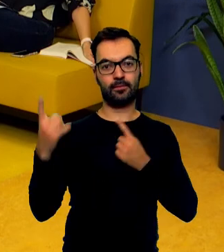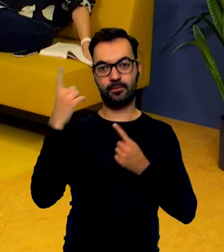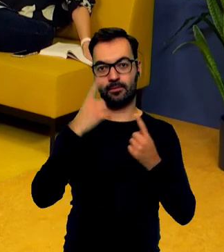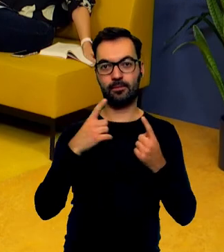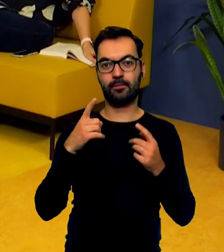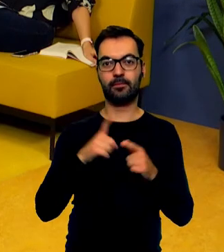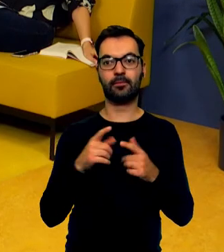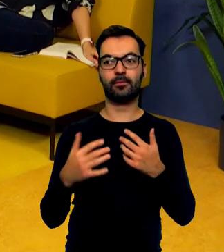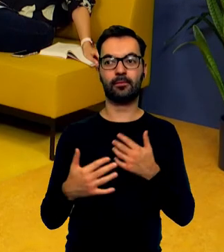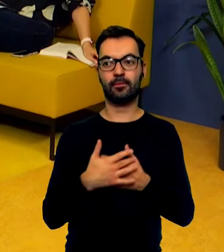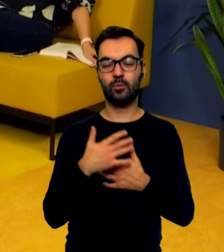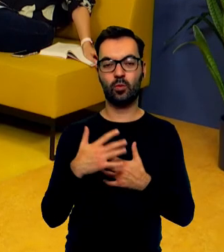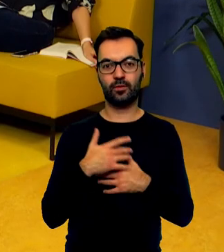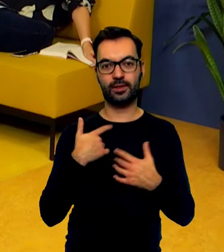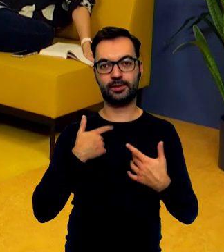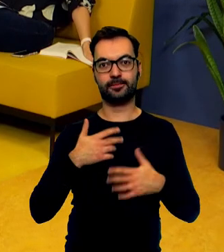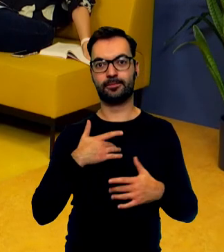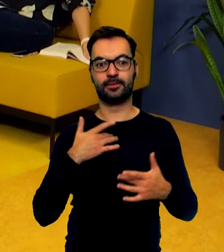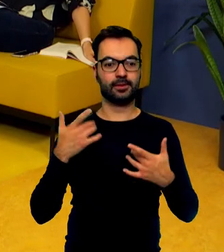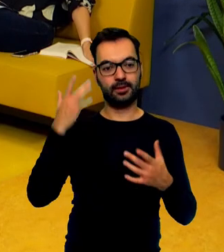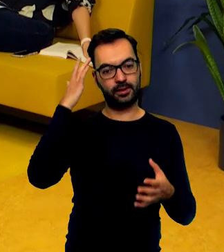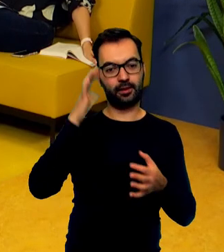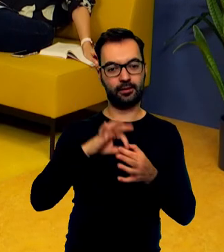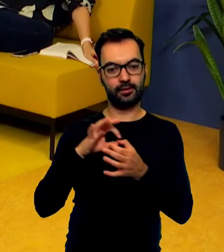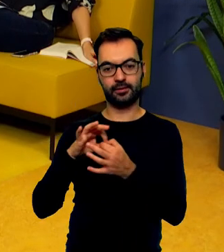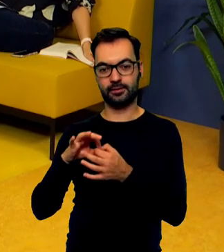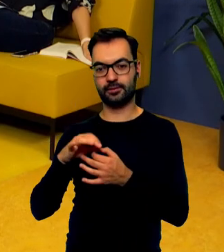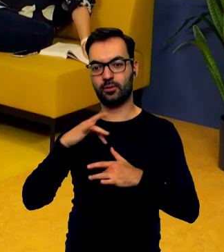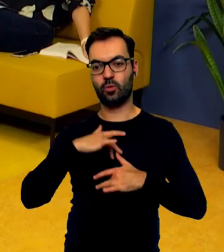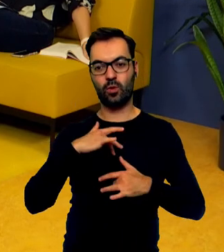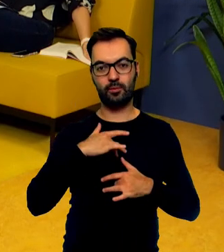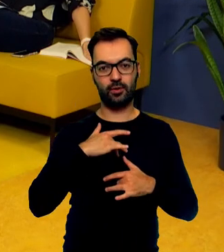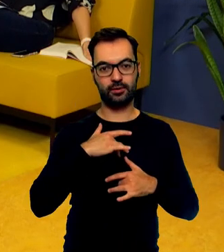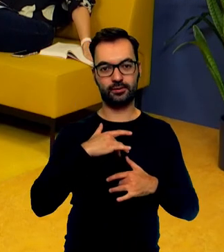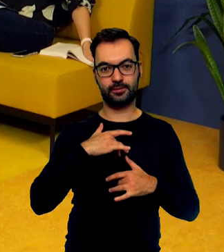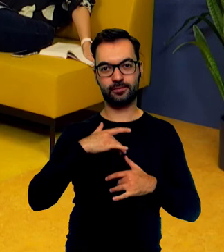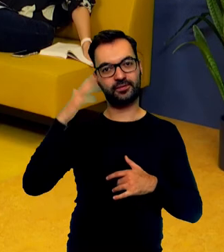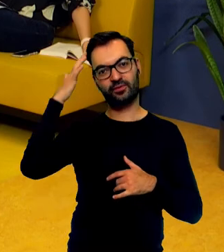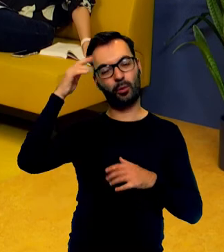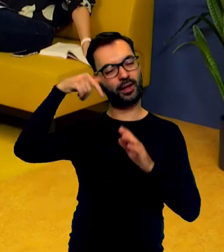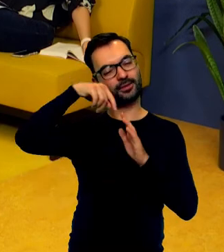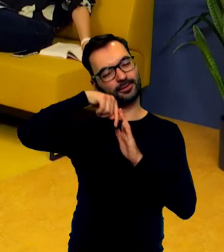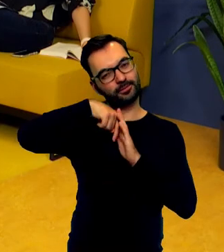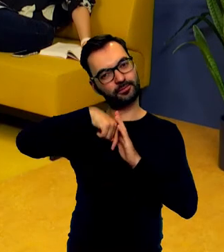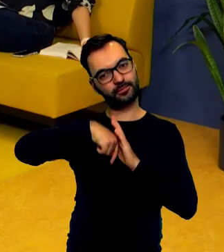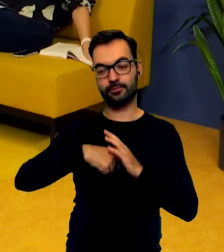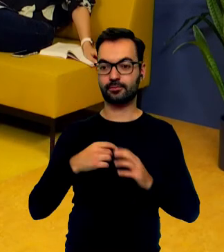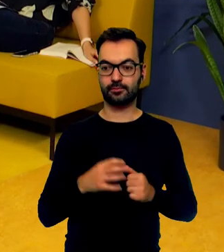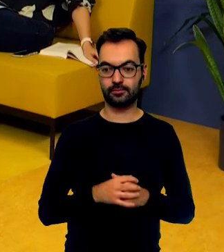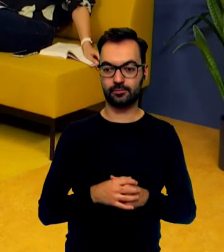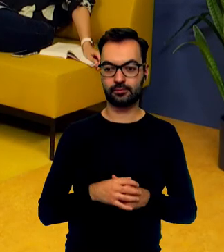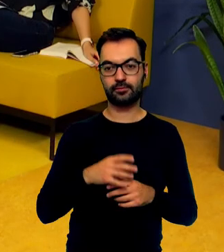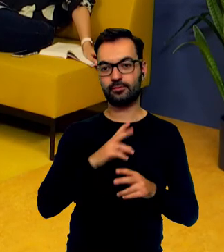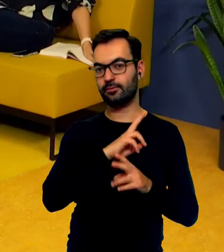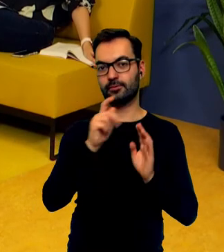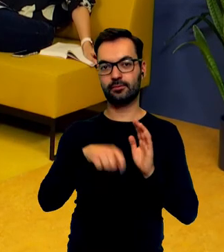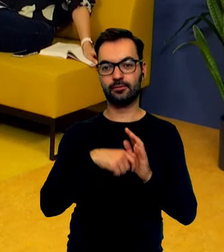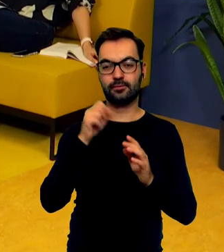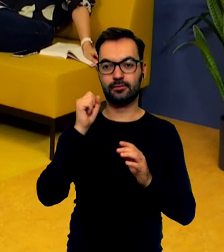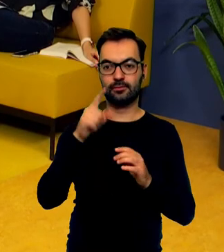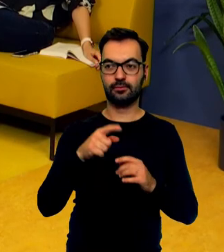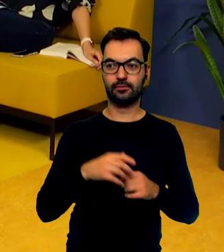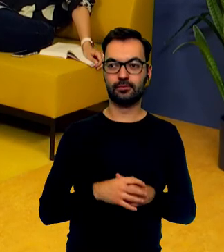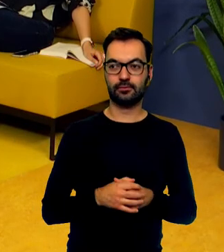mocno afektuje nas i właśnie odwołuje się do takich jakichś głębokich rejestrów wyobraźni. Wszędzie mamy w filmach, w